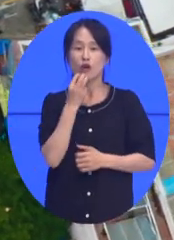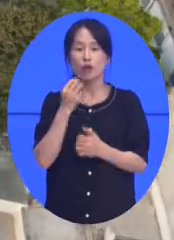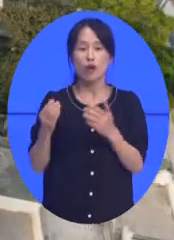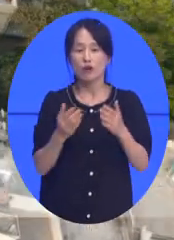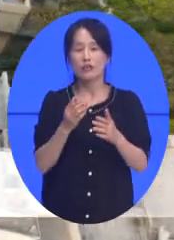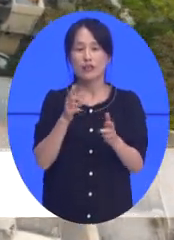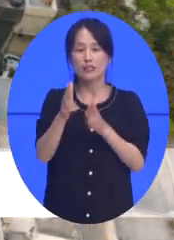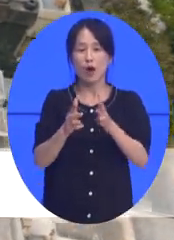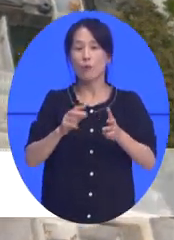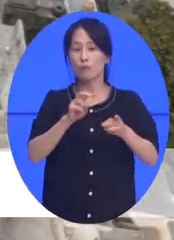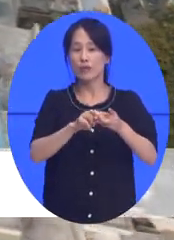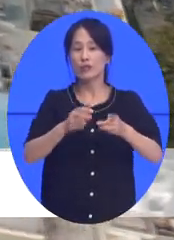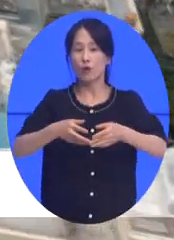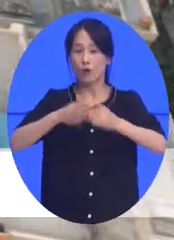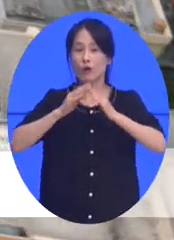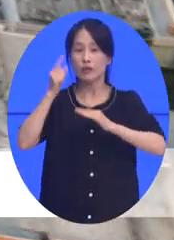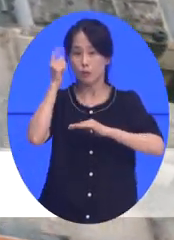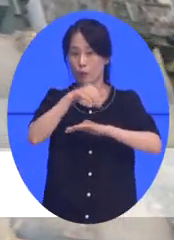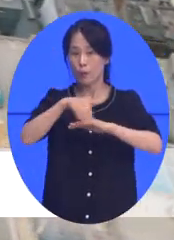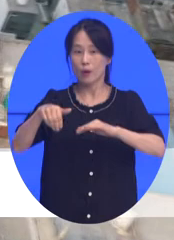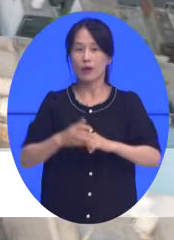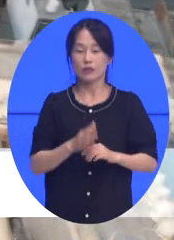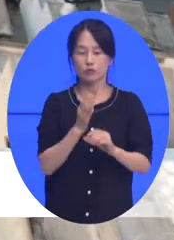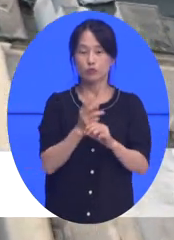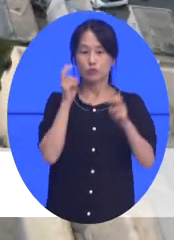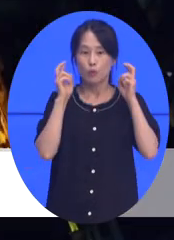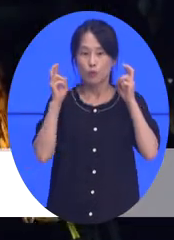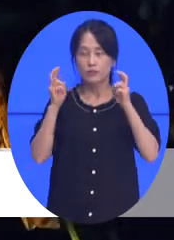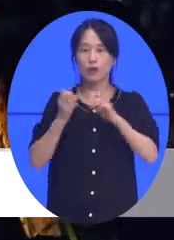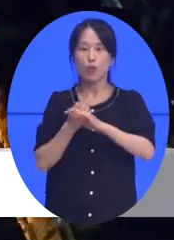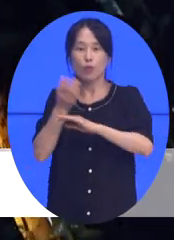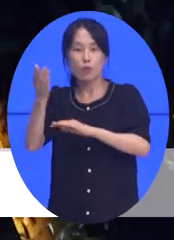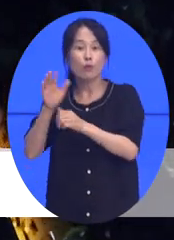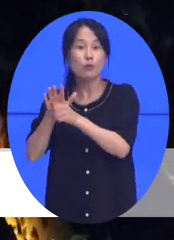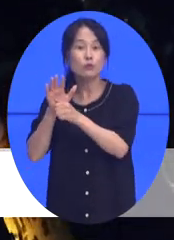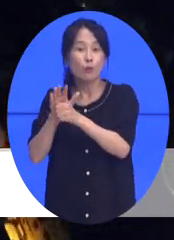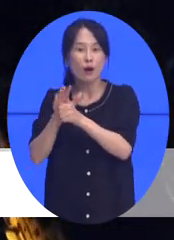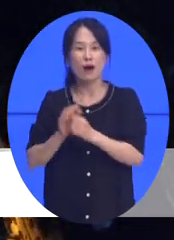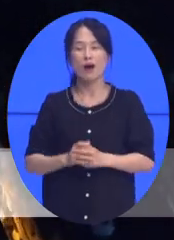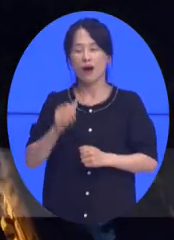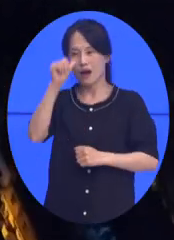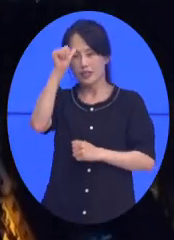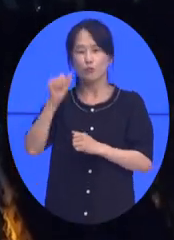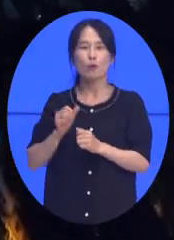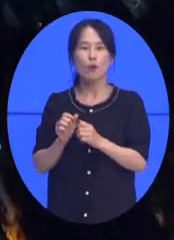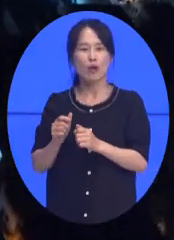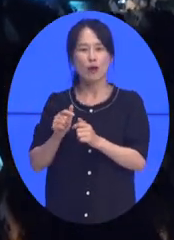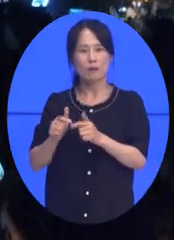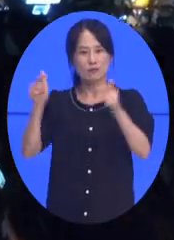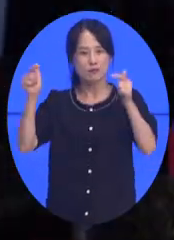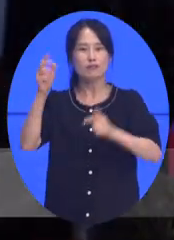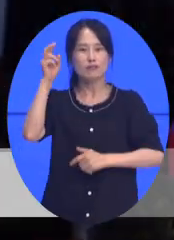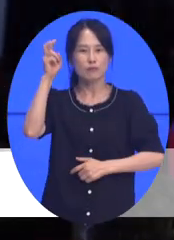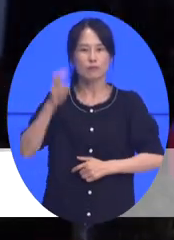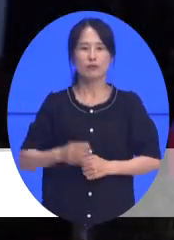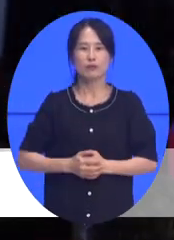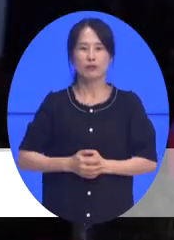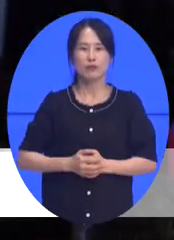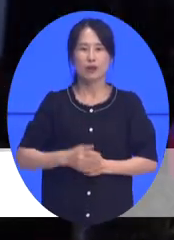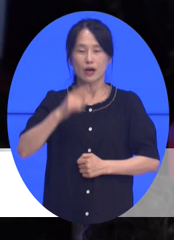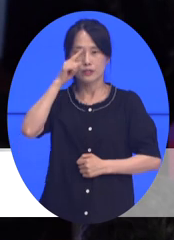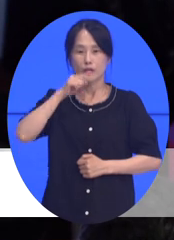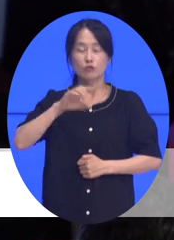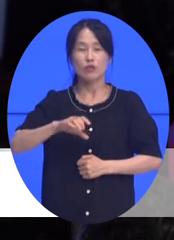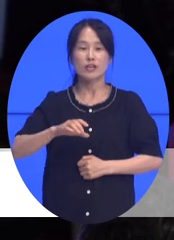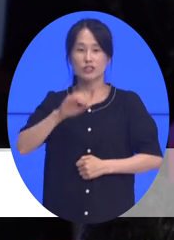생깁니다. 도내 중소기업의 해외 진출을 돕는 곳으로 인도 시장 진출이 한층 탄력을 받게 됐습니다.